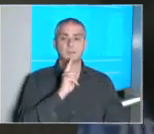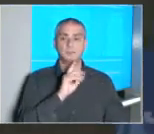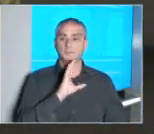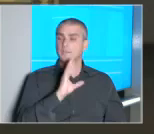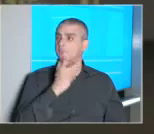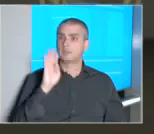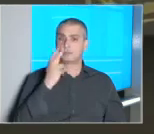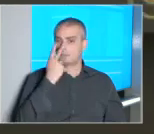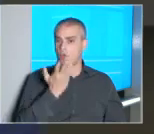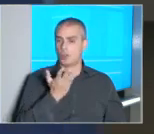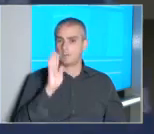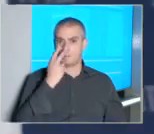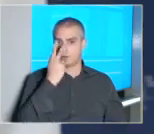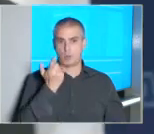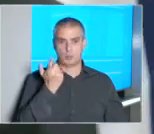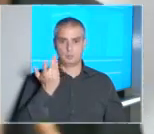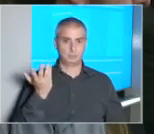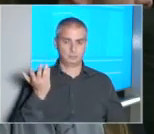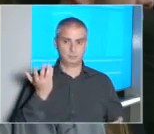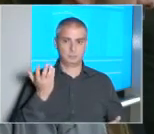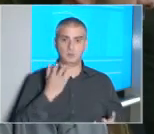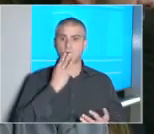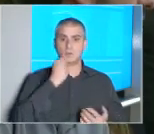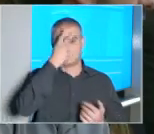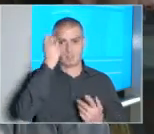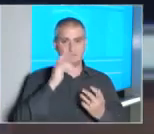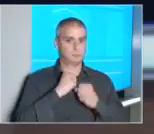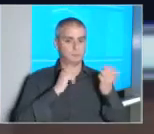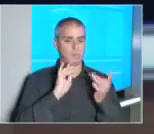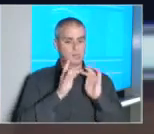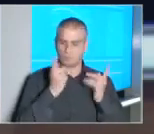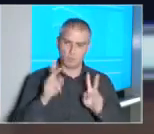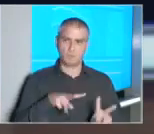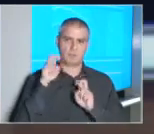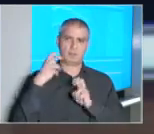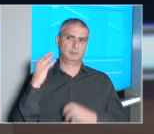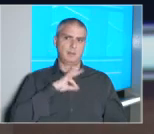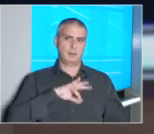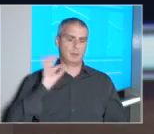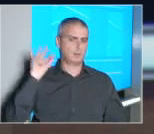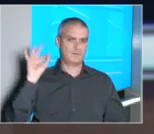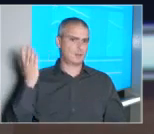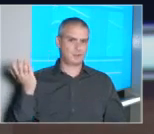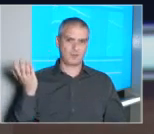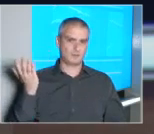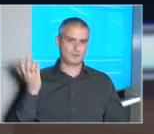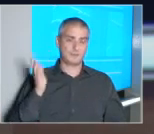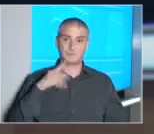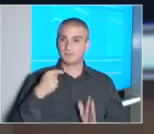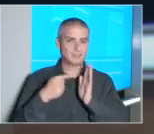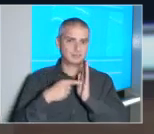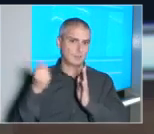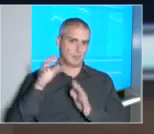מה נתניהו רואה? נתניהו רואה את הפירוד בין היהודים לערבים בשמאל, והוא מנצל את זה כל הזמן לטובתו. אז אפילו